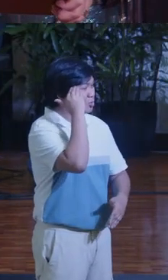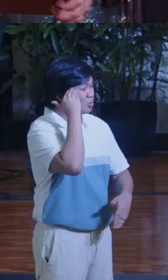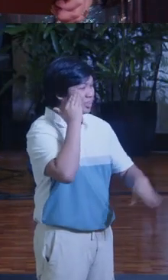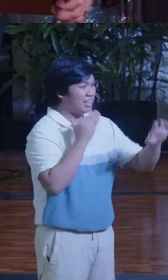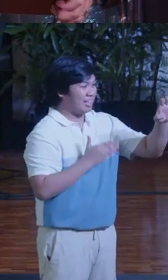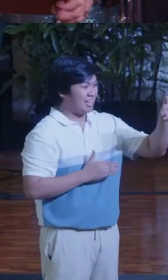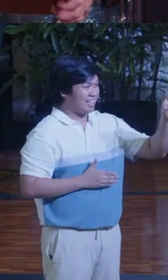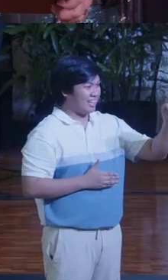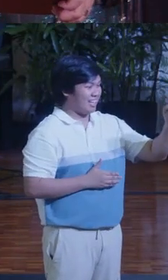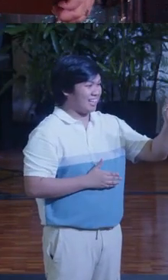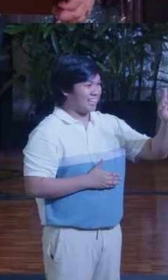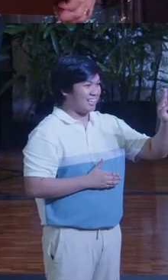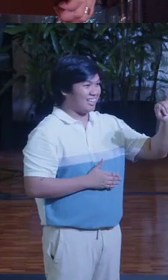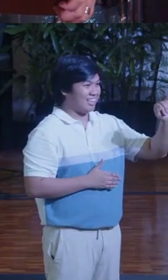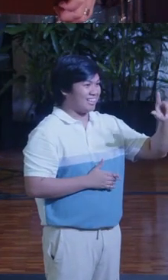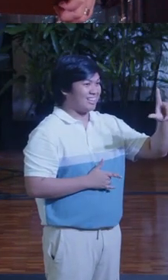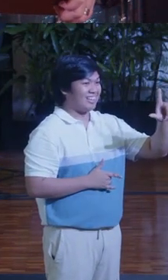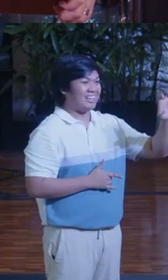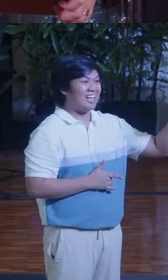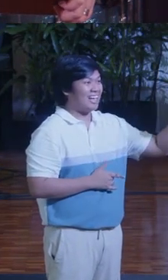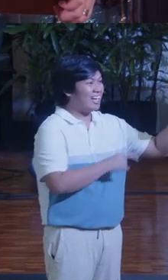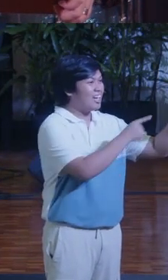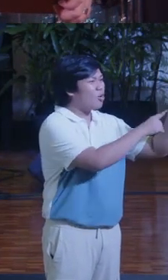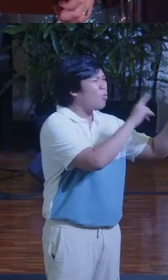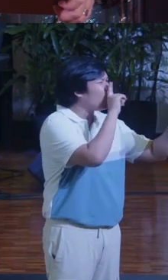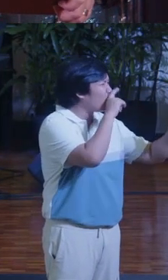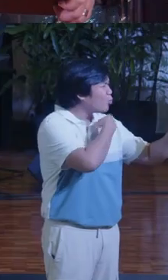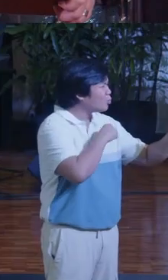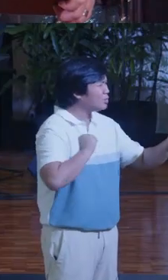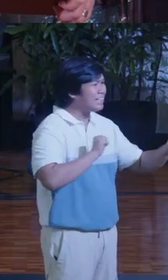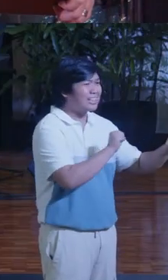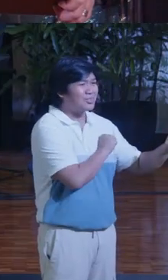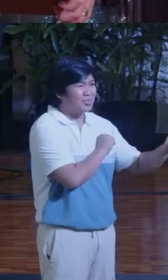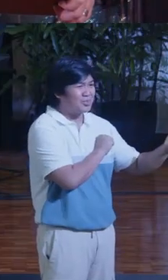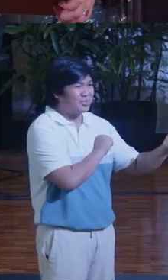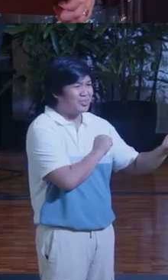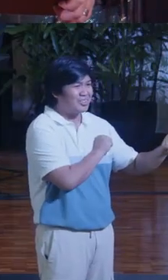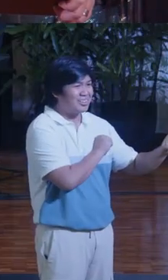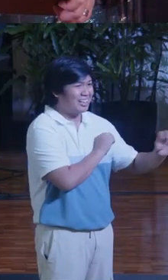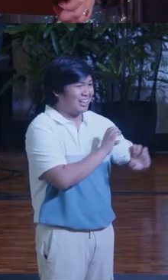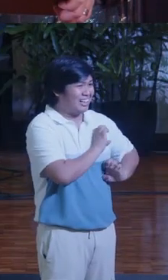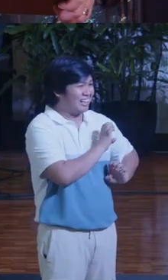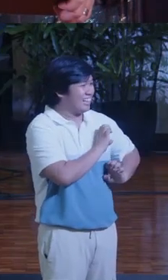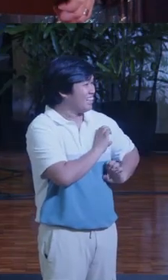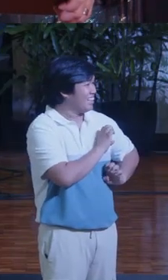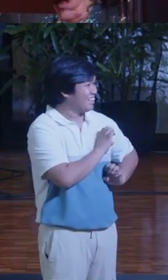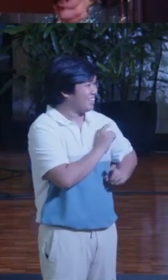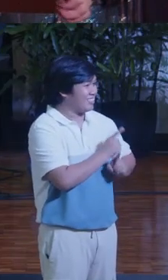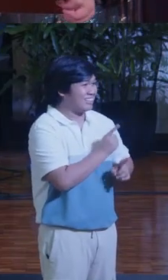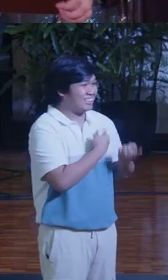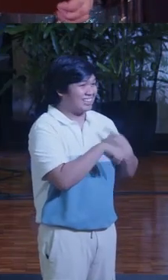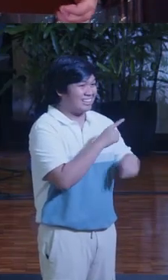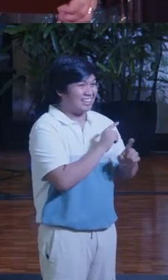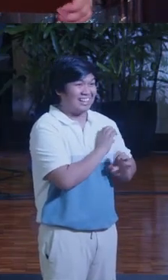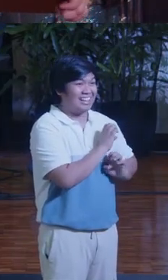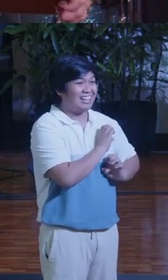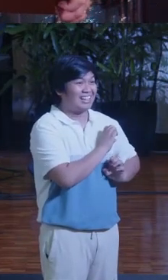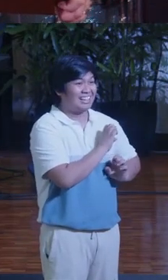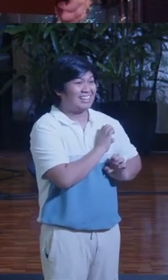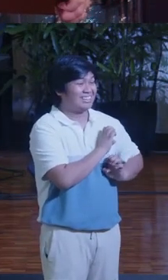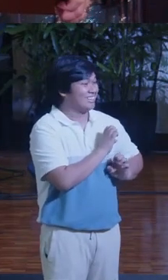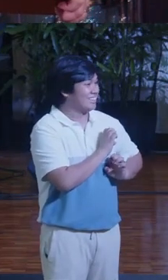ay nagkaroon ulit ng anak in his old age. Malinaw po na ito